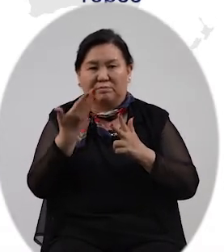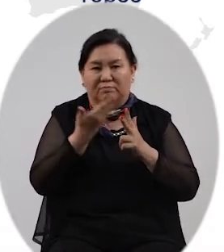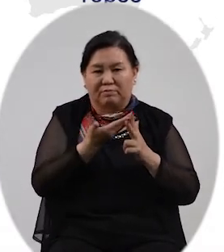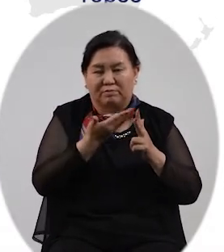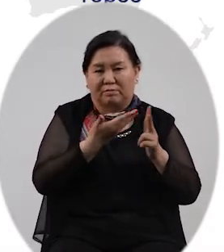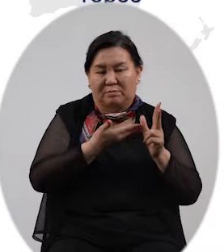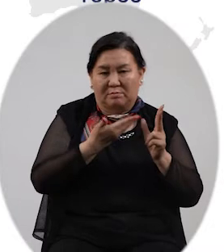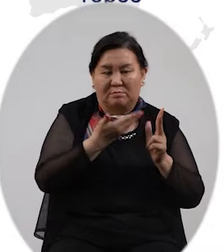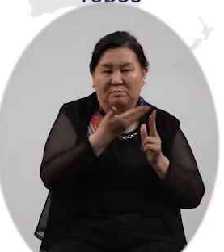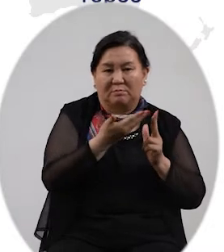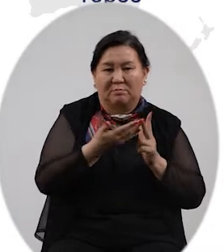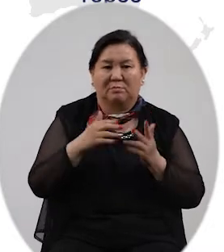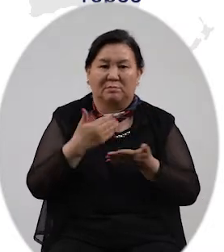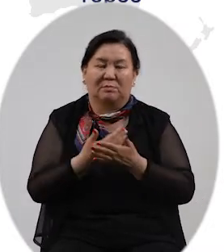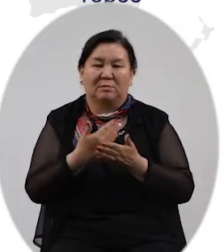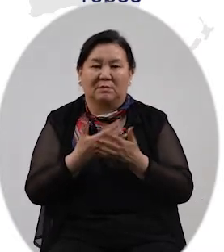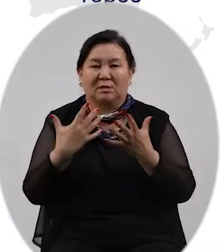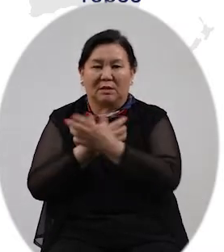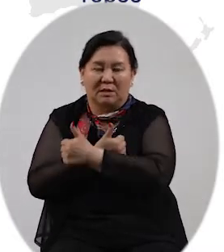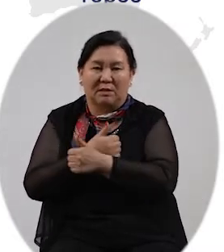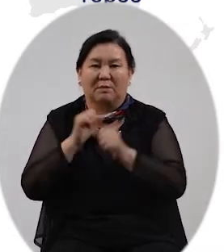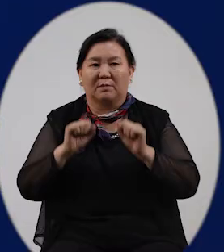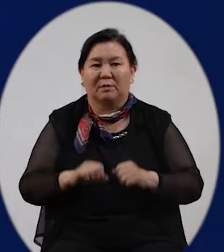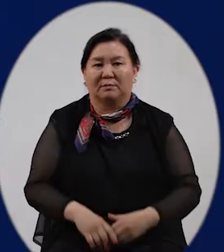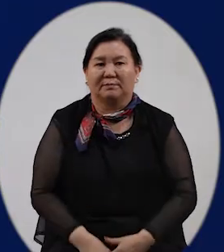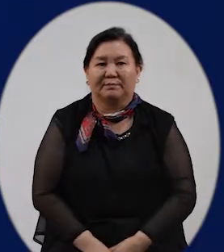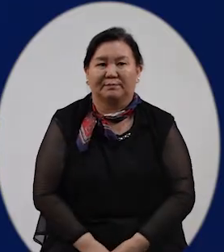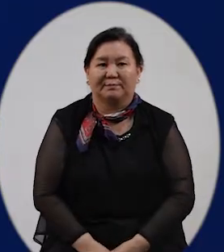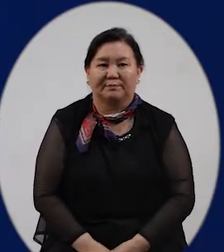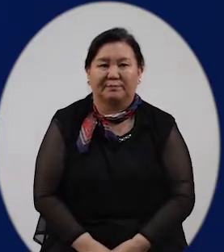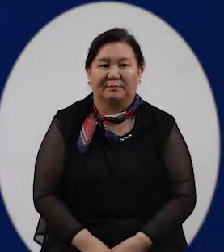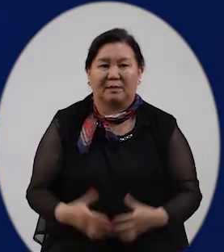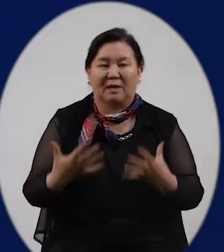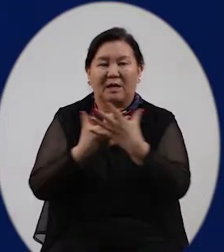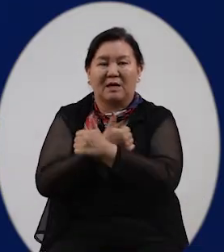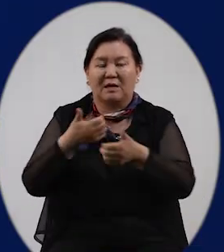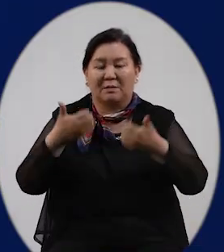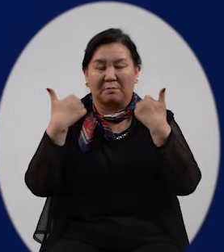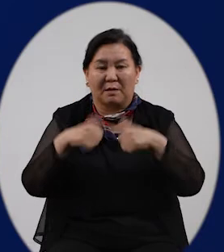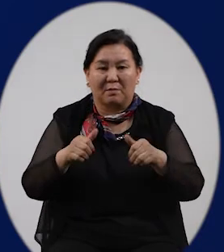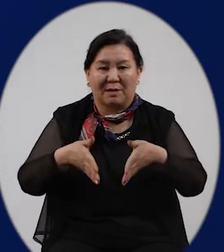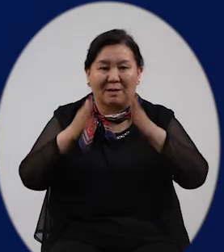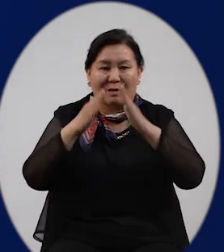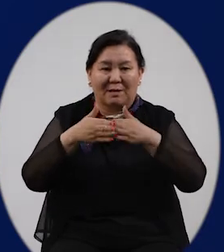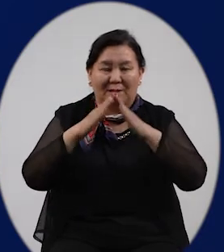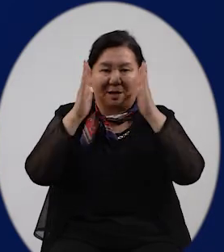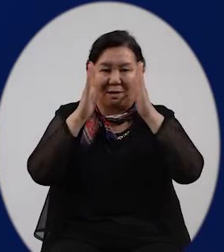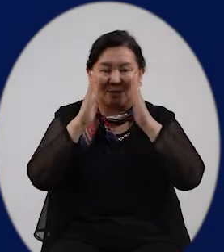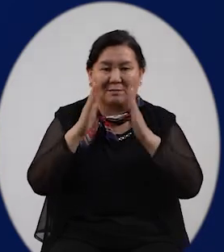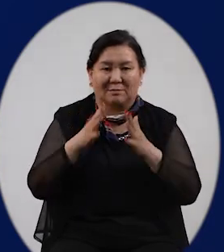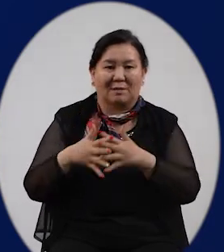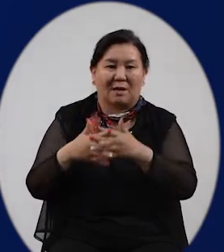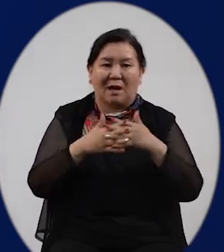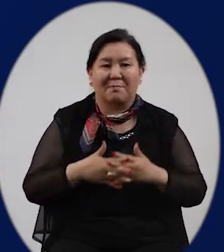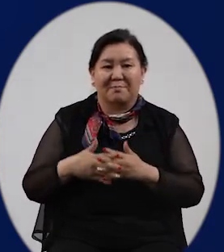эдгээр одоо гэрээнүүдийг бол франчайзингийн гэрээнд хамруулж ойлгож болно. Гэрээ байгуулахад анхаарах зүйлс. Америкийн